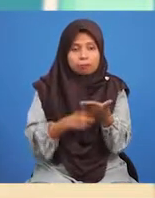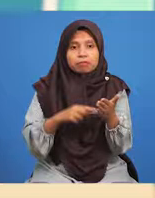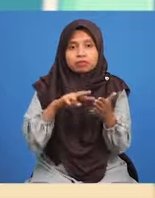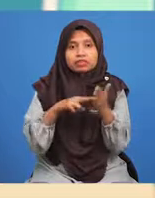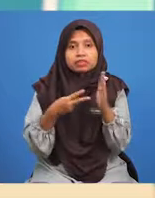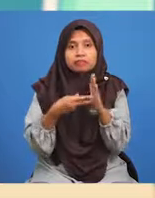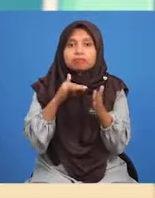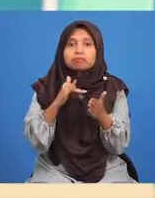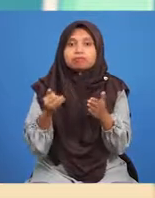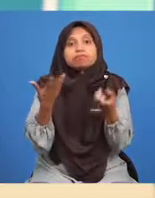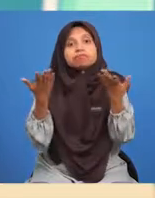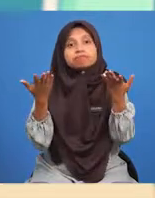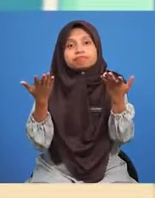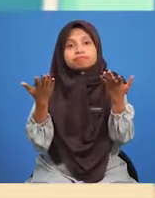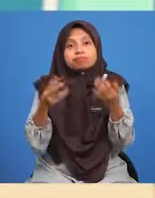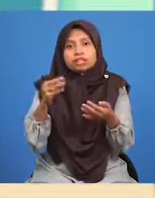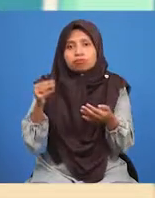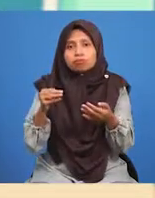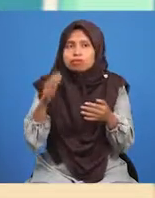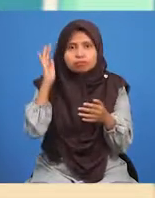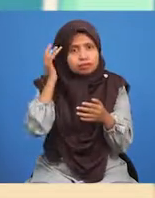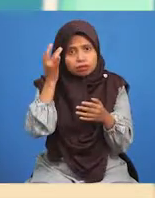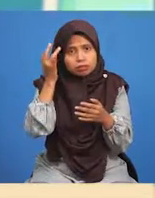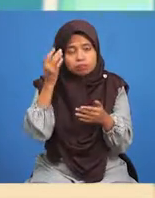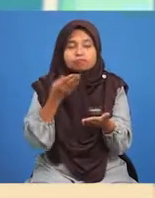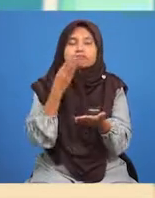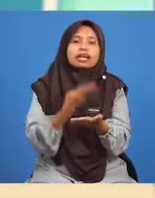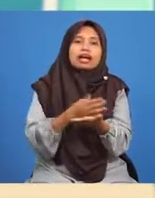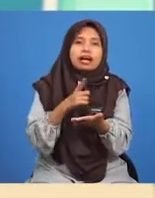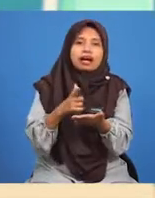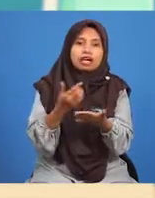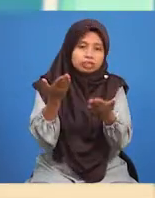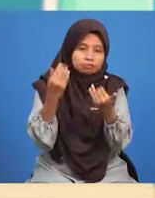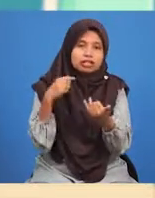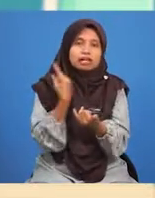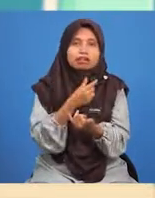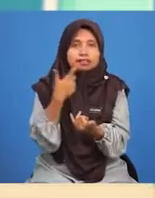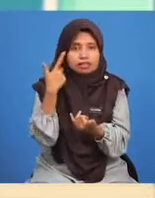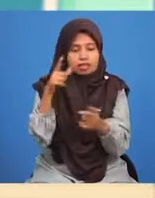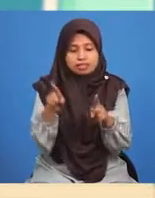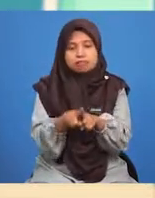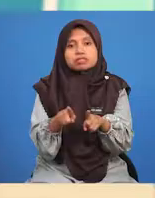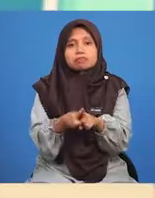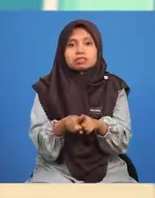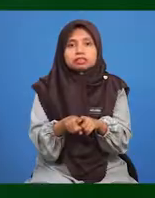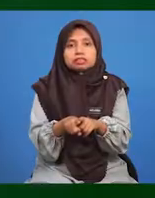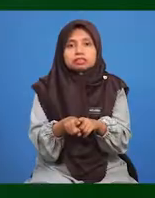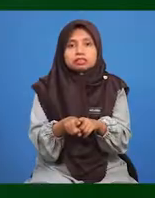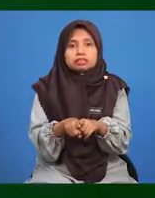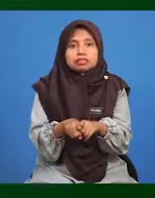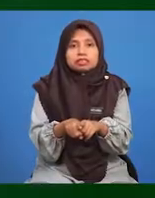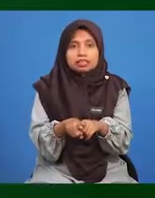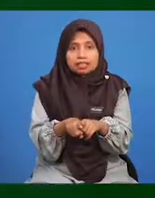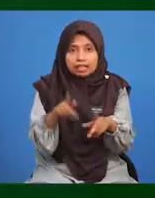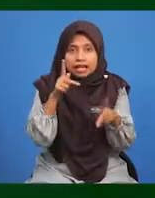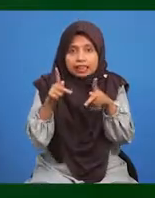ganda separa? Murid-murid kurang pasti? Baiklah, mari kita lihat sama-sama. Kata